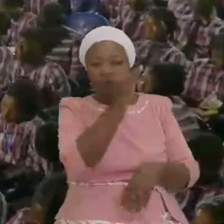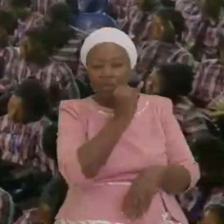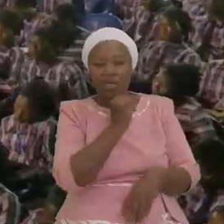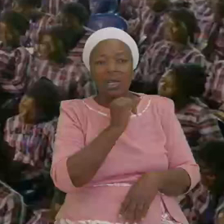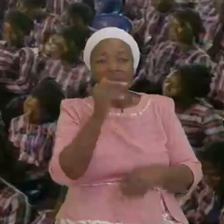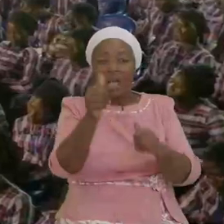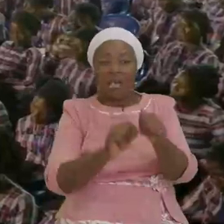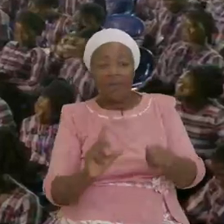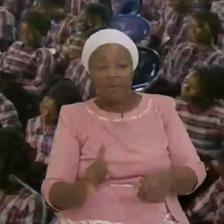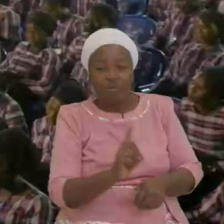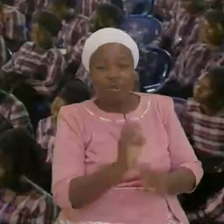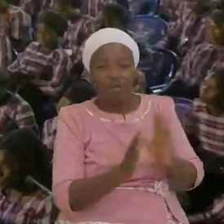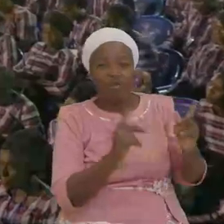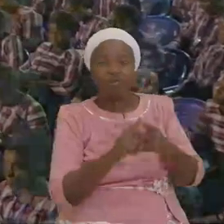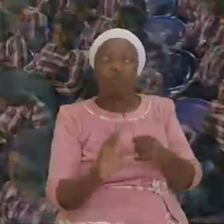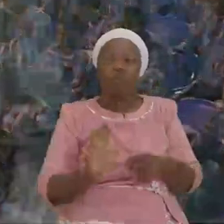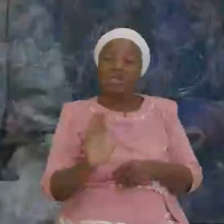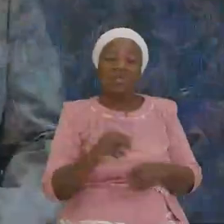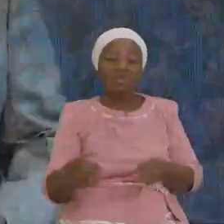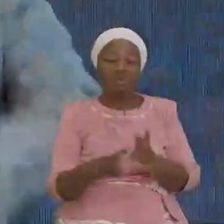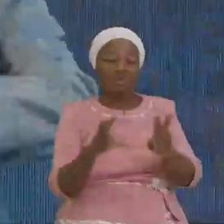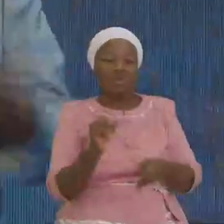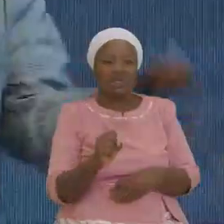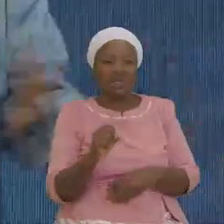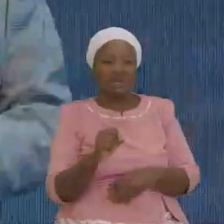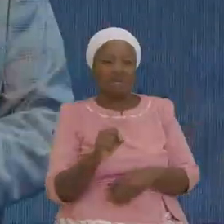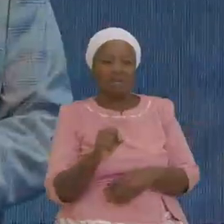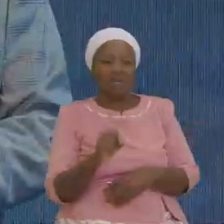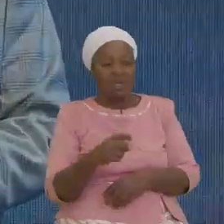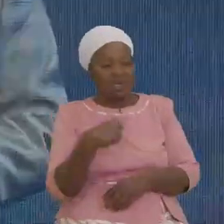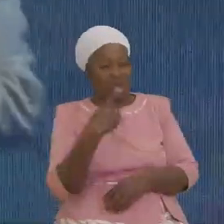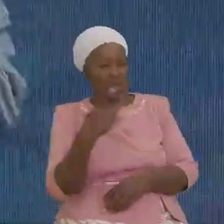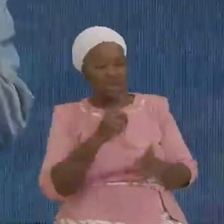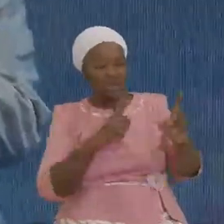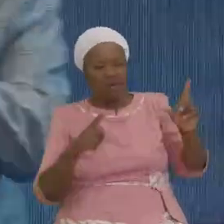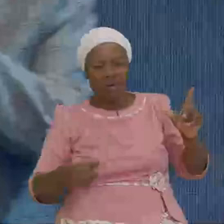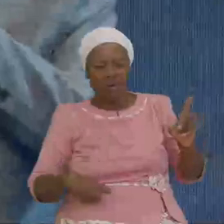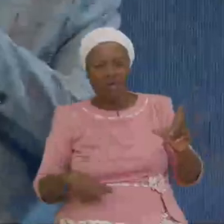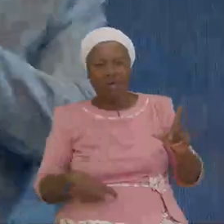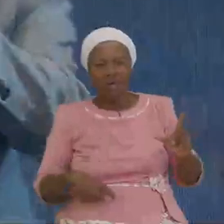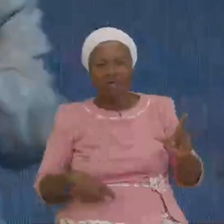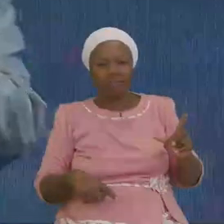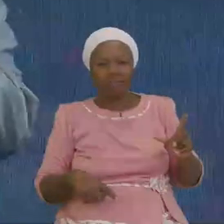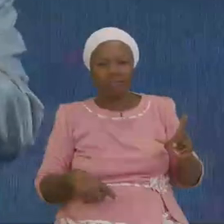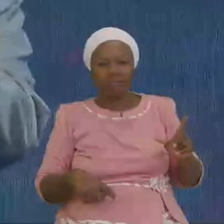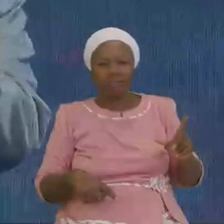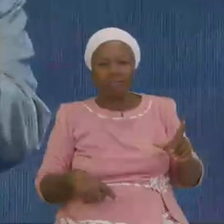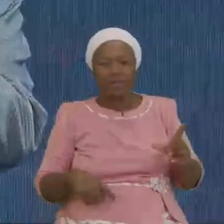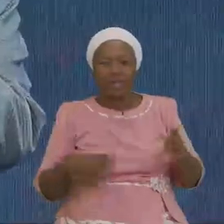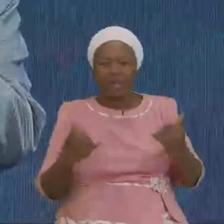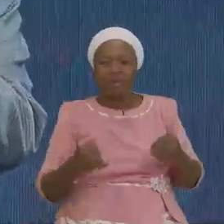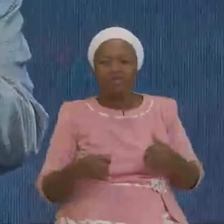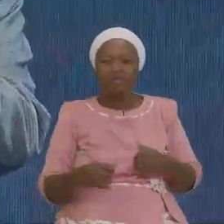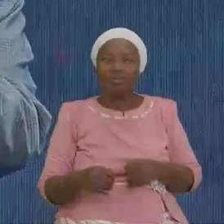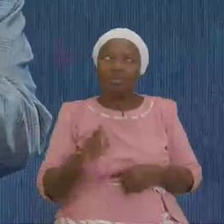30. Ézéchiel 18, verset 30. C'est pourquoi je vous jugerai chacun selon ses voies. Maison